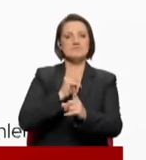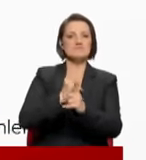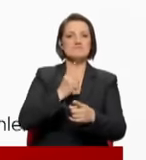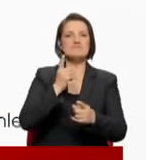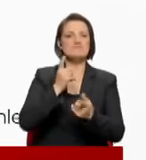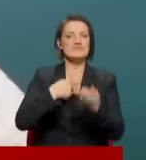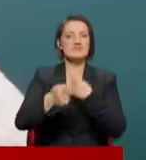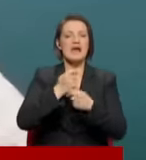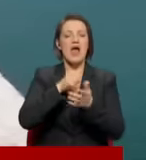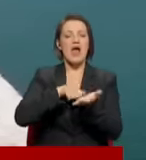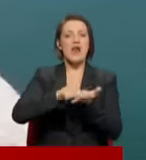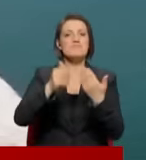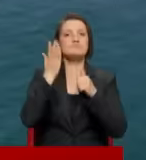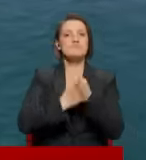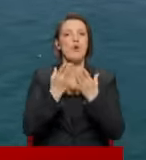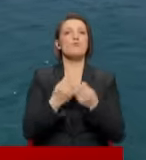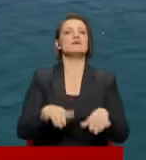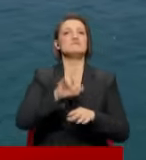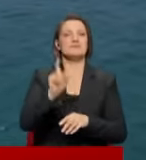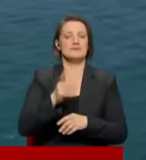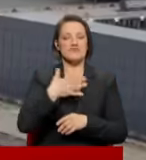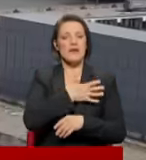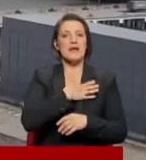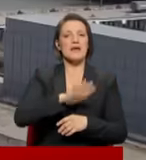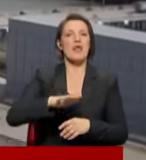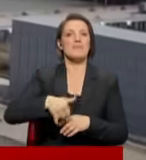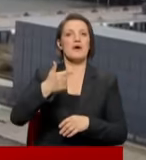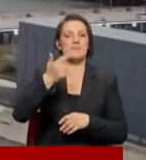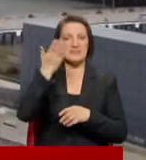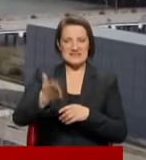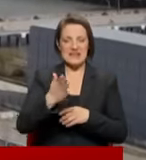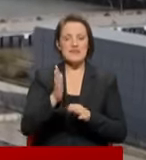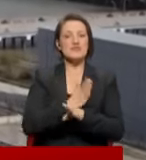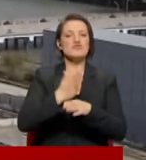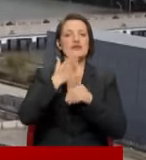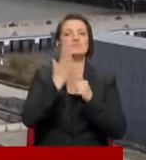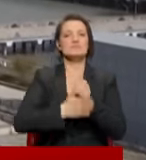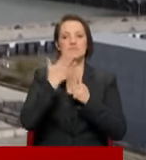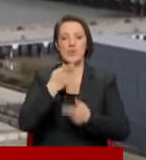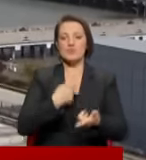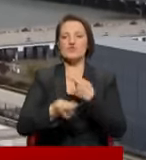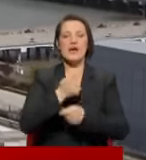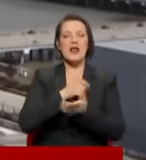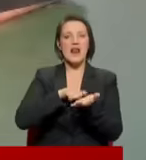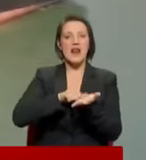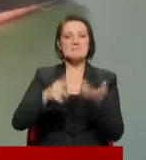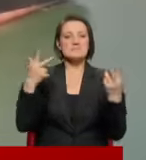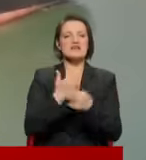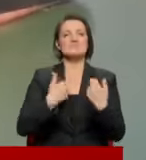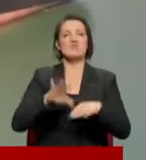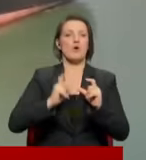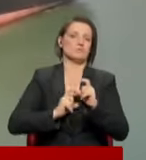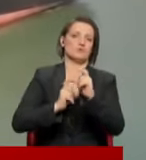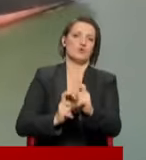tümüyle kısıtlanamaz mı? CHP Genel Başkan Yardımcısı Volkan Demir, ithalatta neden kısıtlama yok, neden ticaret tamamen kesilmiyor